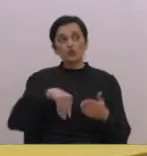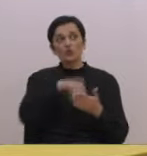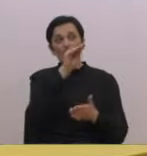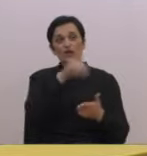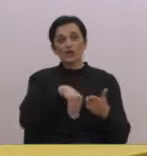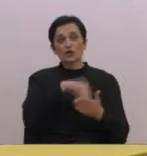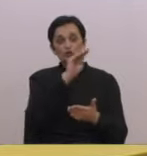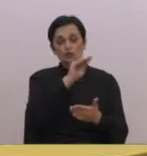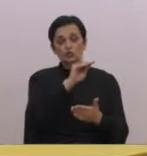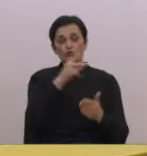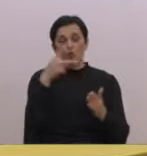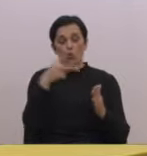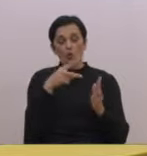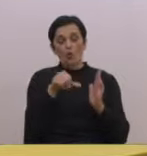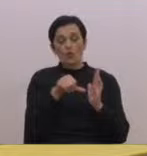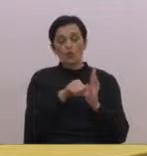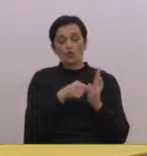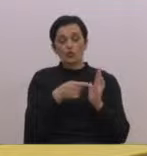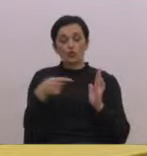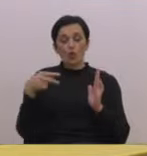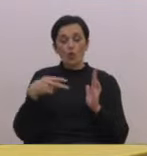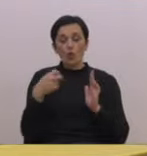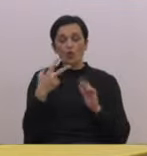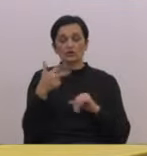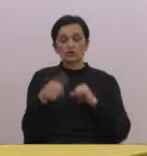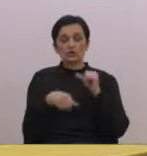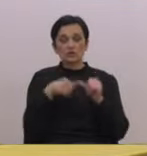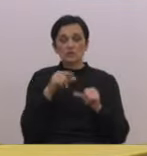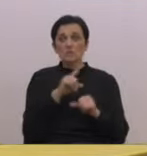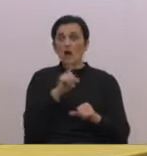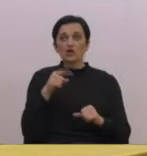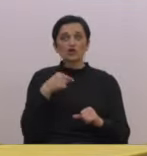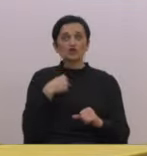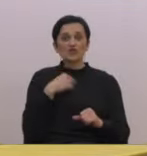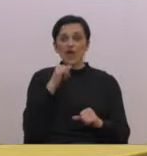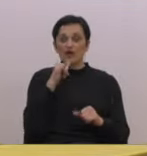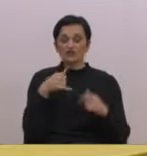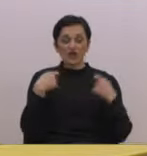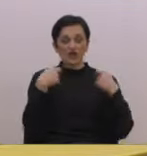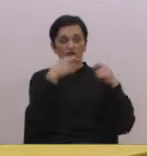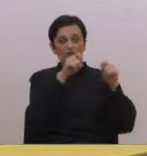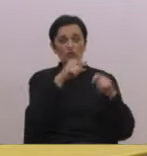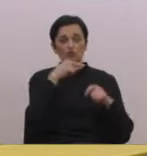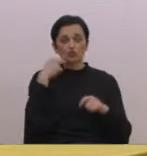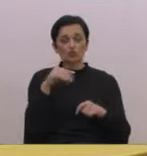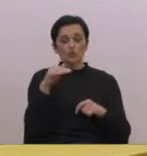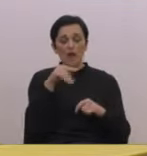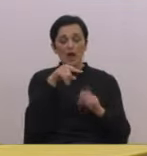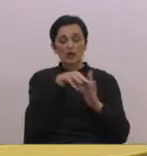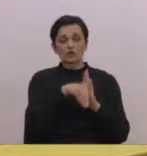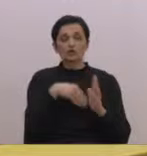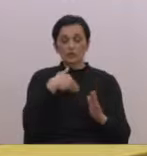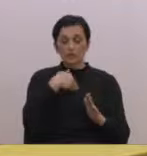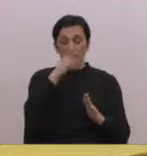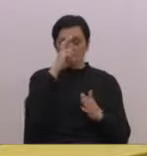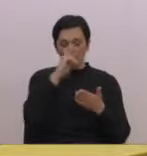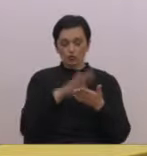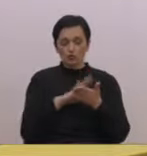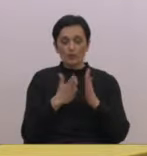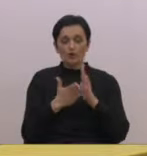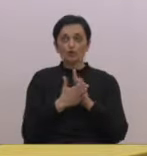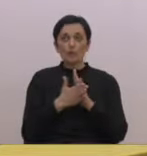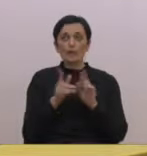პროდუქციას 2006-დან 2013 წლამდე, მაგრამ ჩვენ ვერაფერს ვერ ყიდიდით რუსეთის ფედერაციაში. ჩვენი ხელისუფლების პირობებში მოხდა